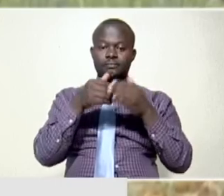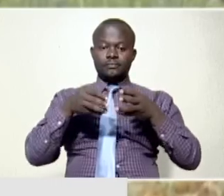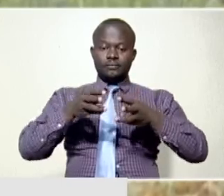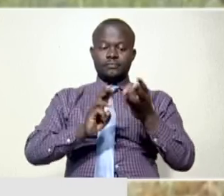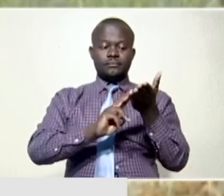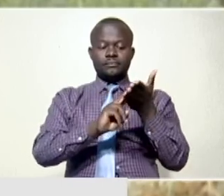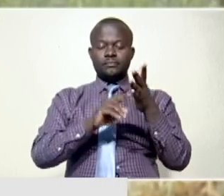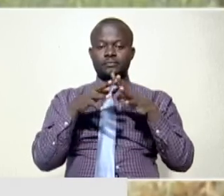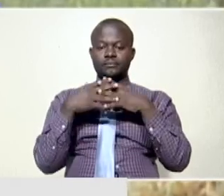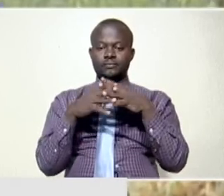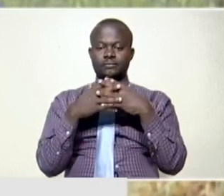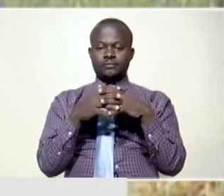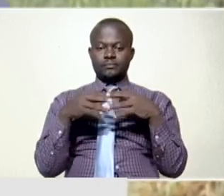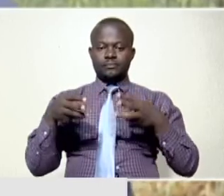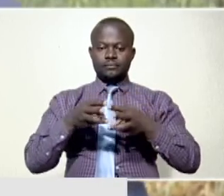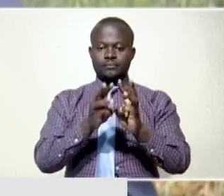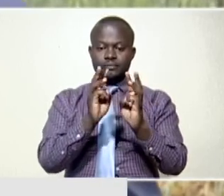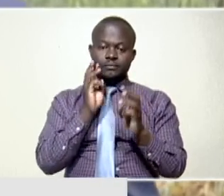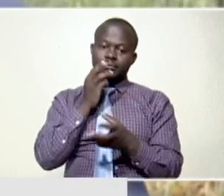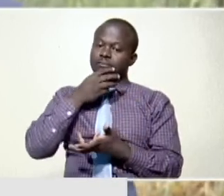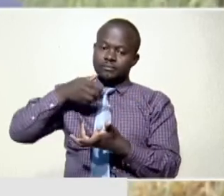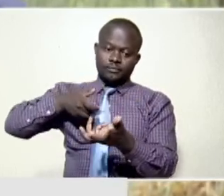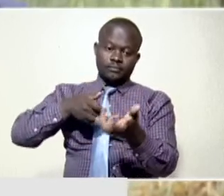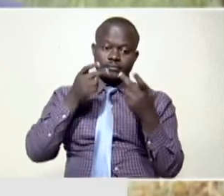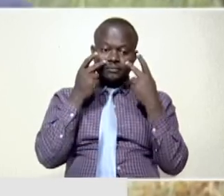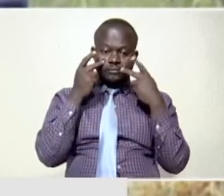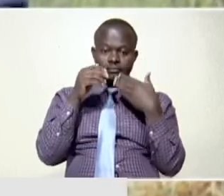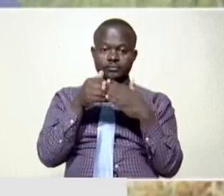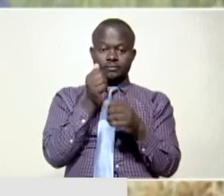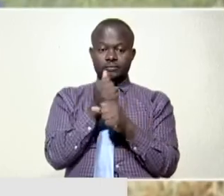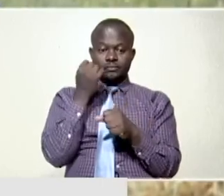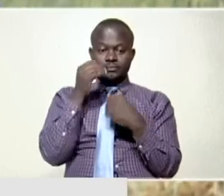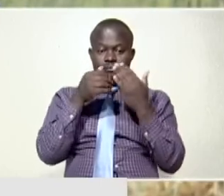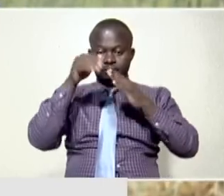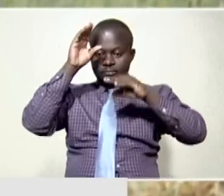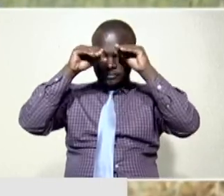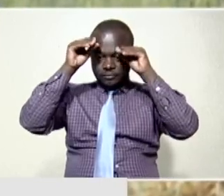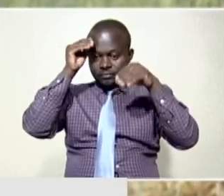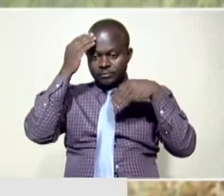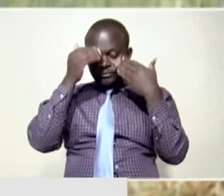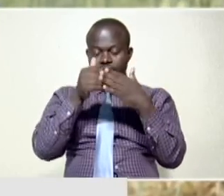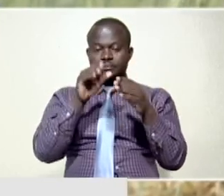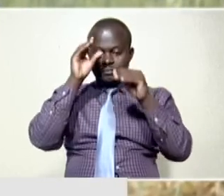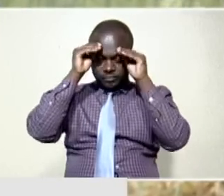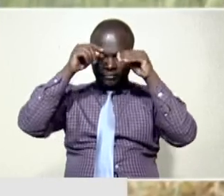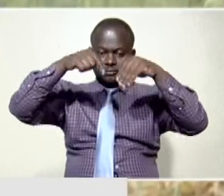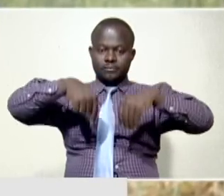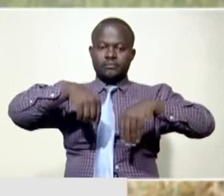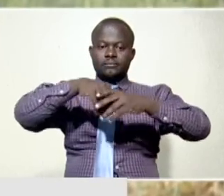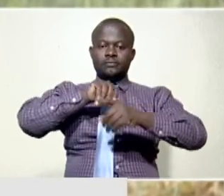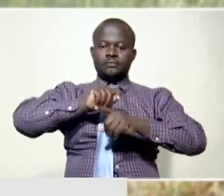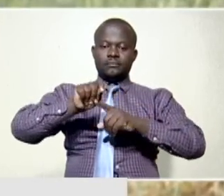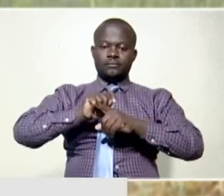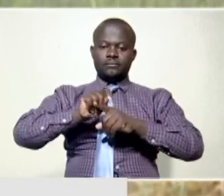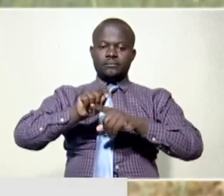izi mashini uburyo bwo kuhira. Urabona nk'uyu nguyu arabasha kubikora nuko yabyize yabyigira ahangaha muri training